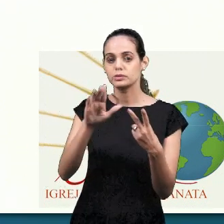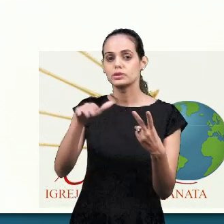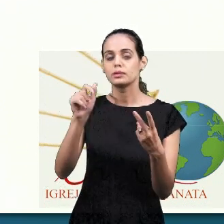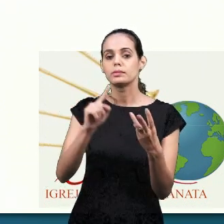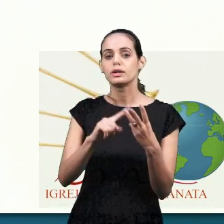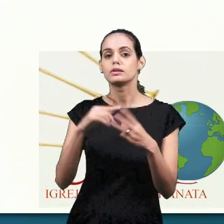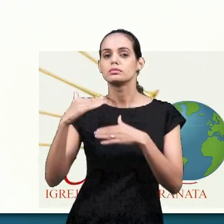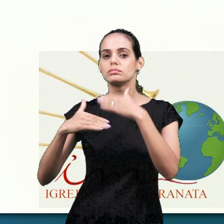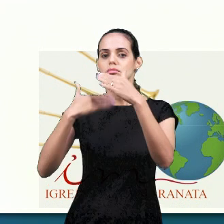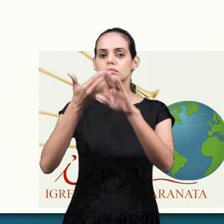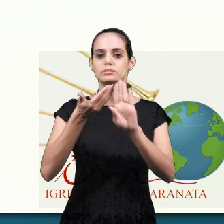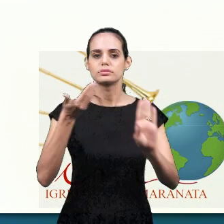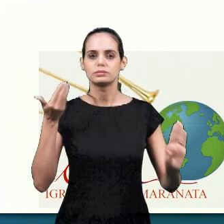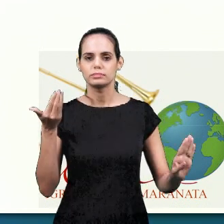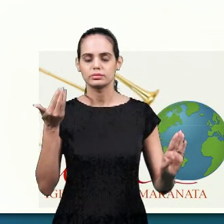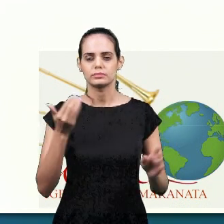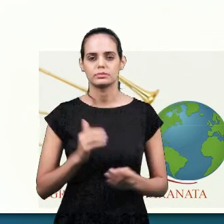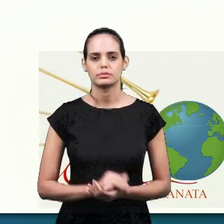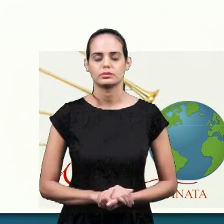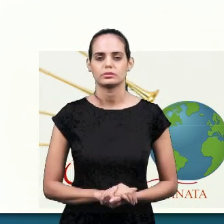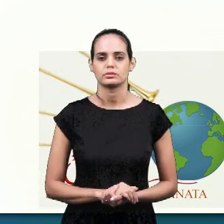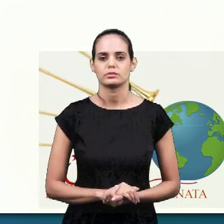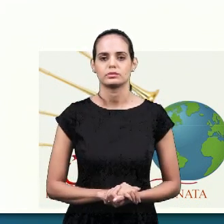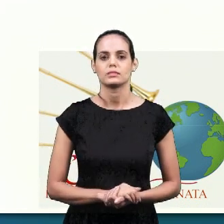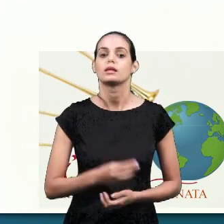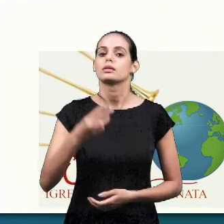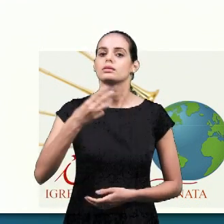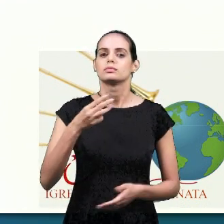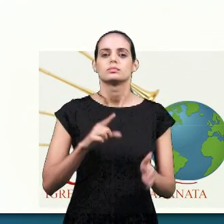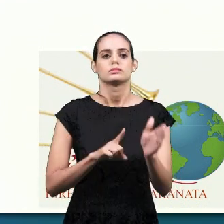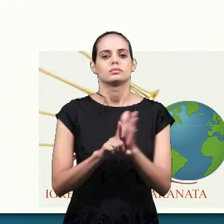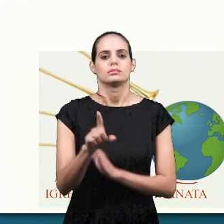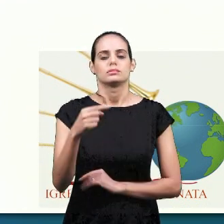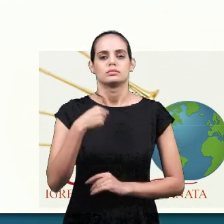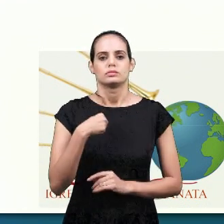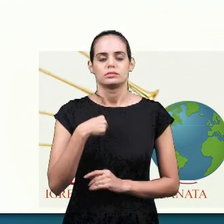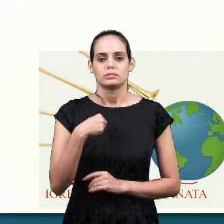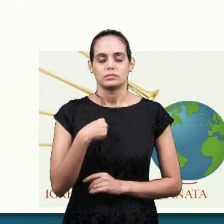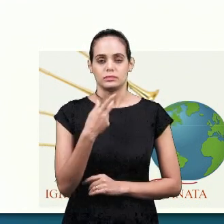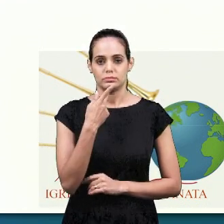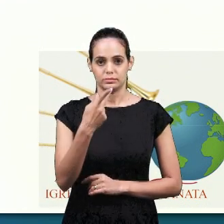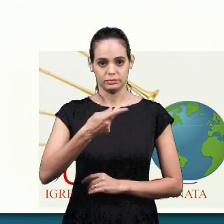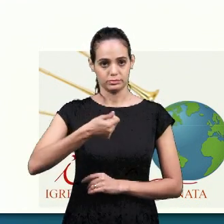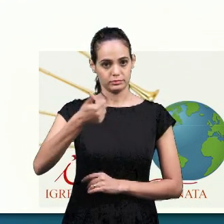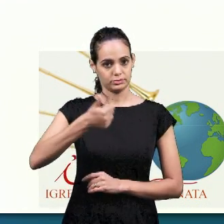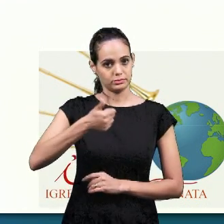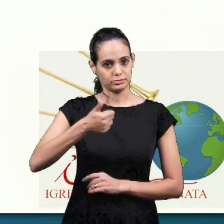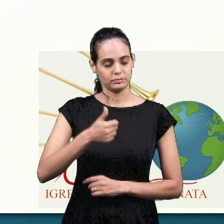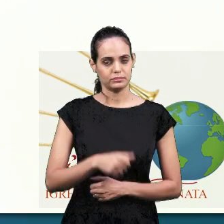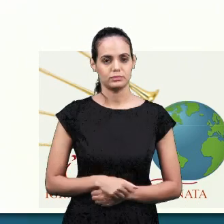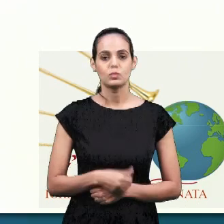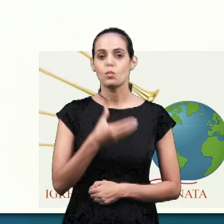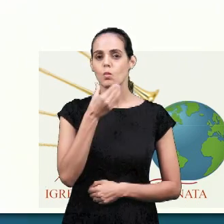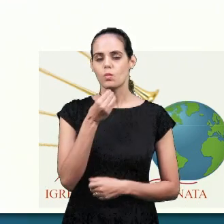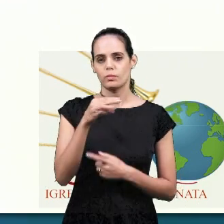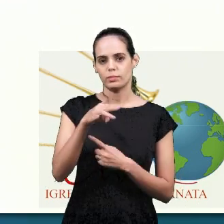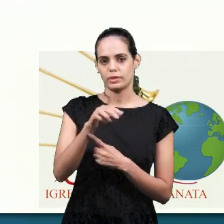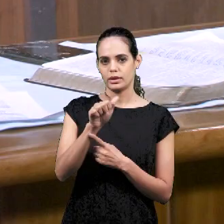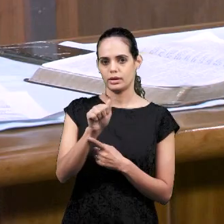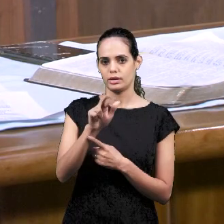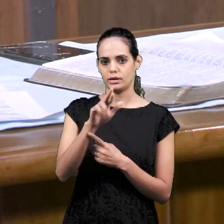salut, on peut identifier les trois parties, élection, appel et sanctification. Et cette troisième question, je